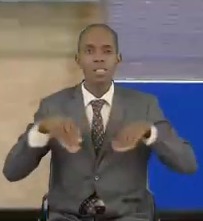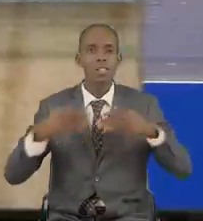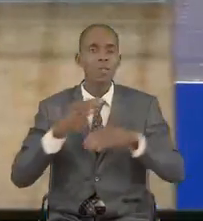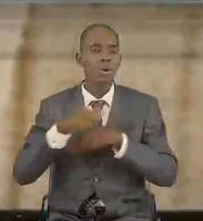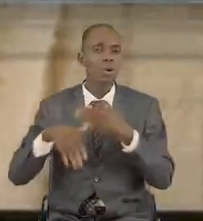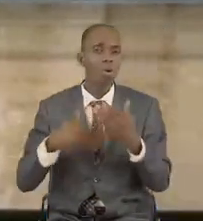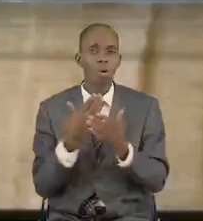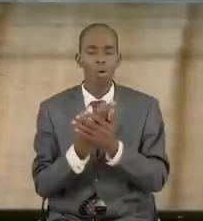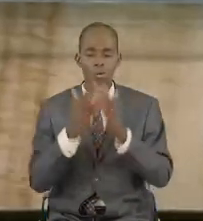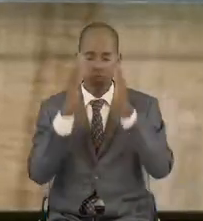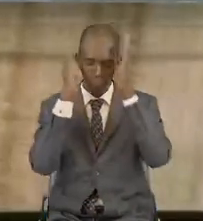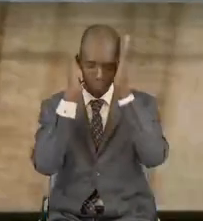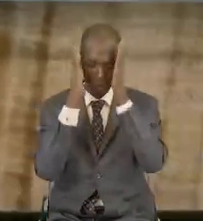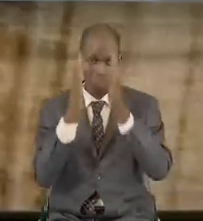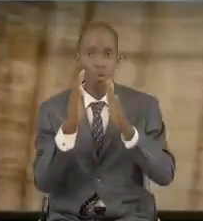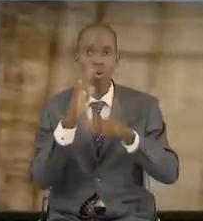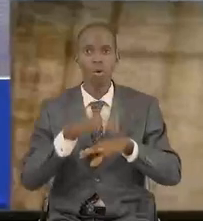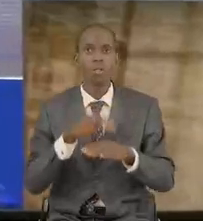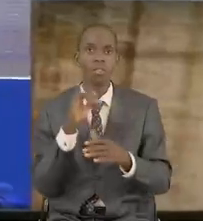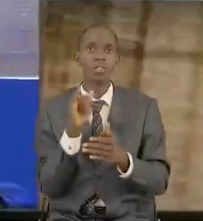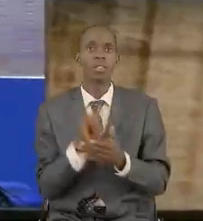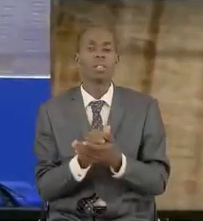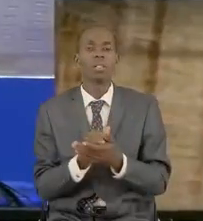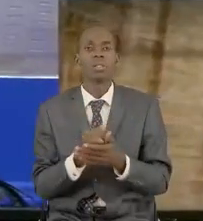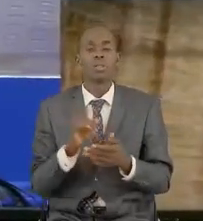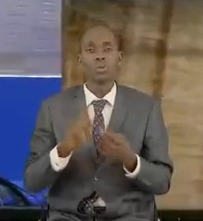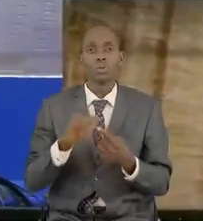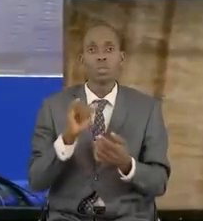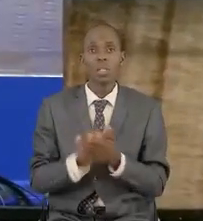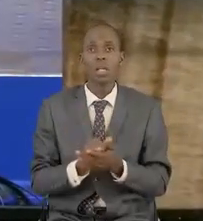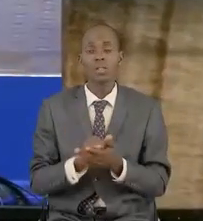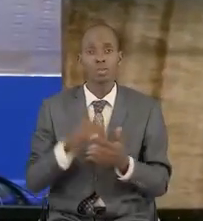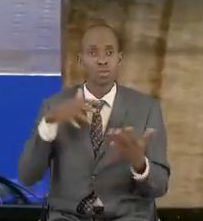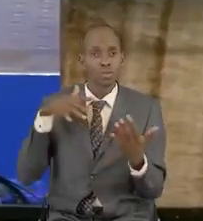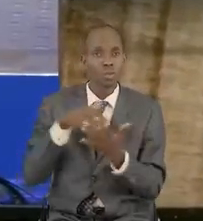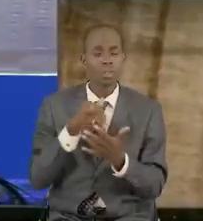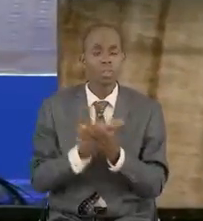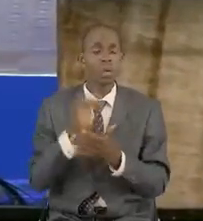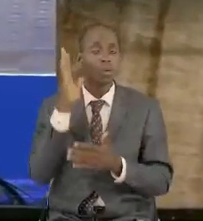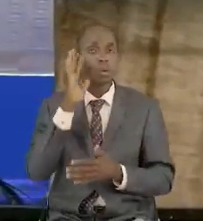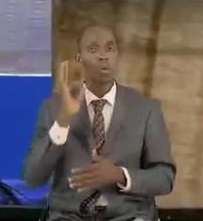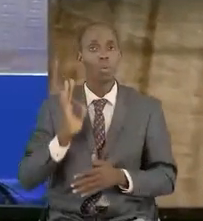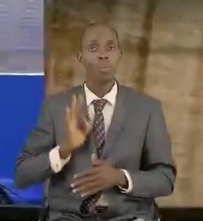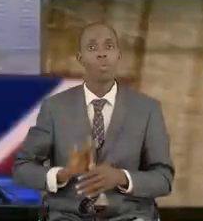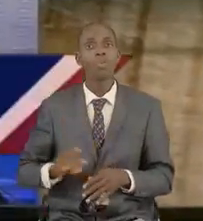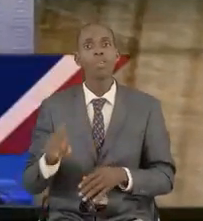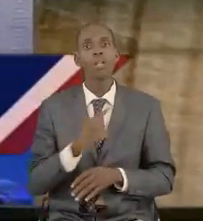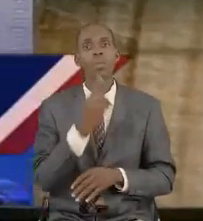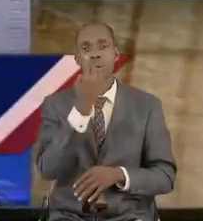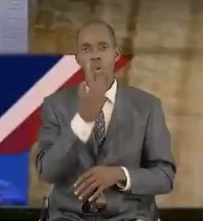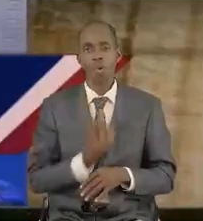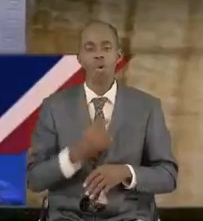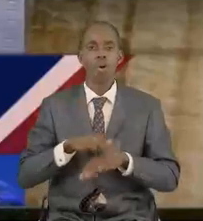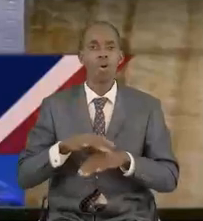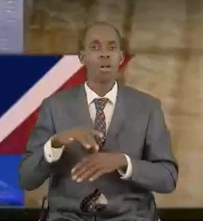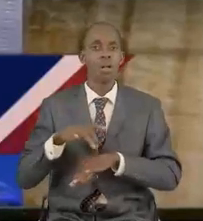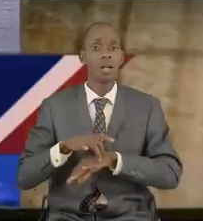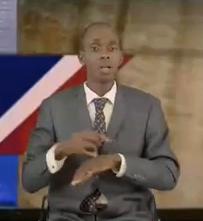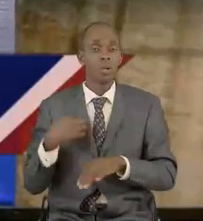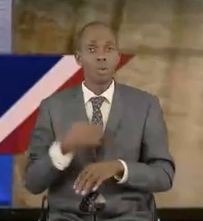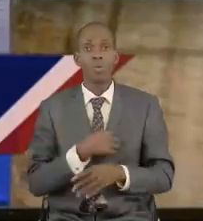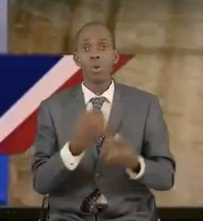qui vont les aider sur terre et ils donnent toute leur attention à cette étude qui leur a profitable souhaitait nous